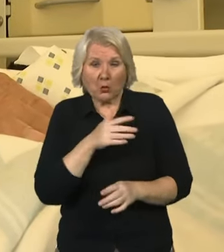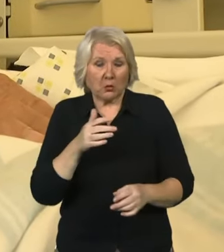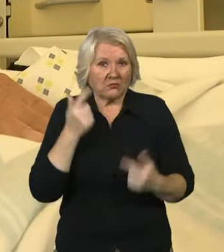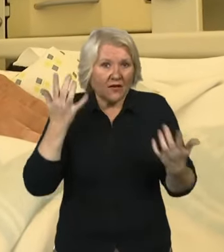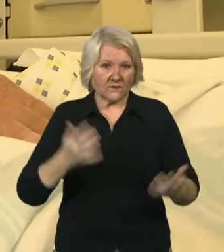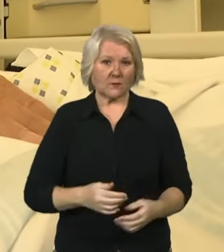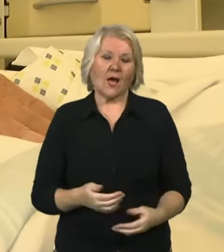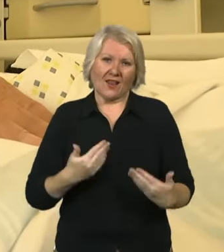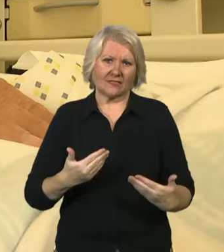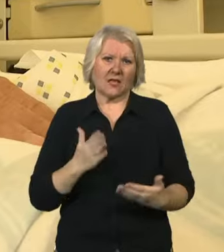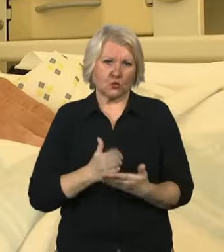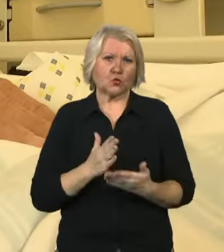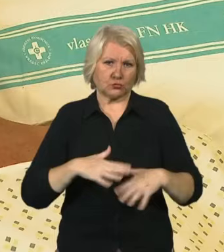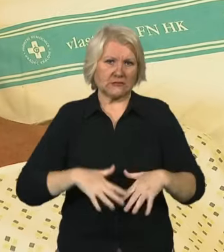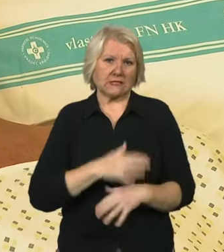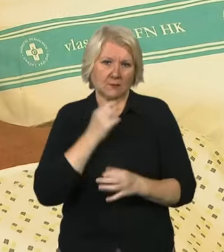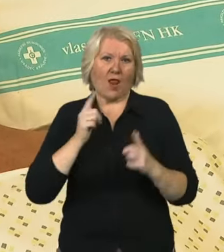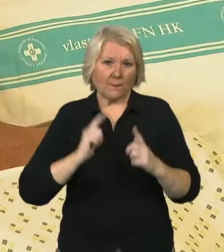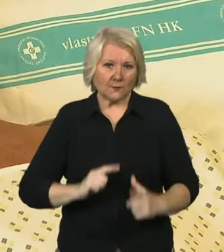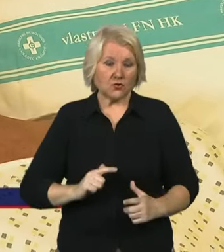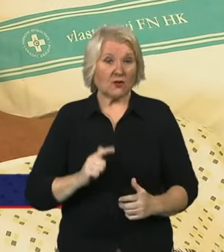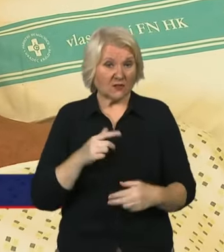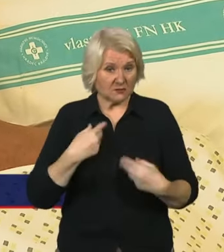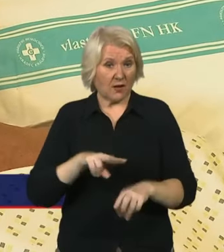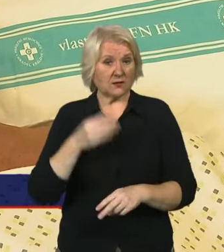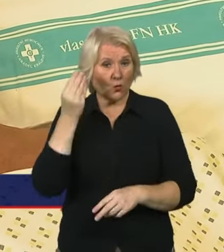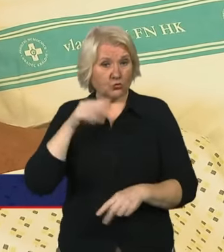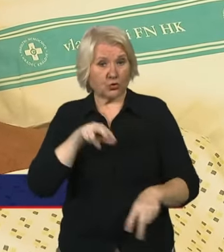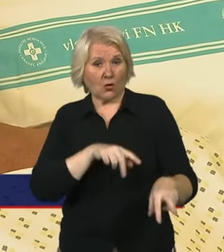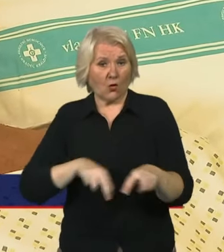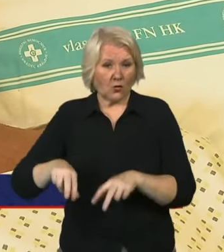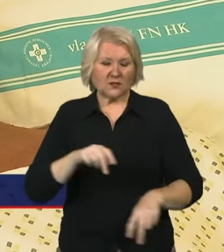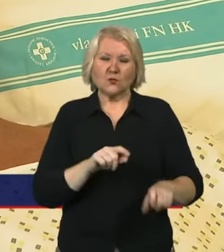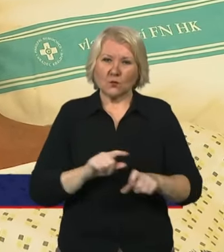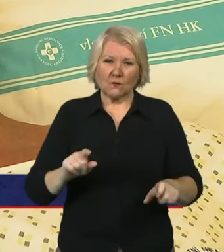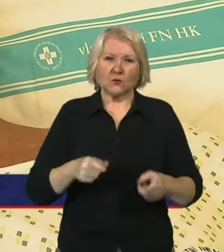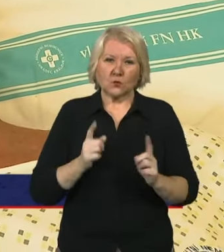cítí líp a učí se chodit. Abych se zase, jak se říká, naučil hýbat,